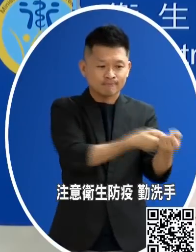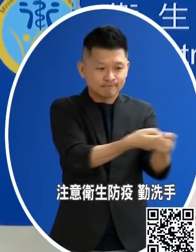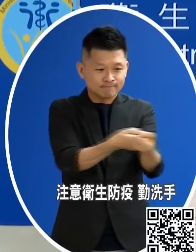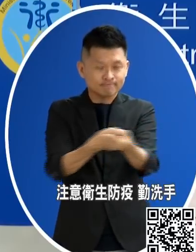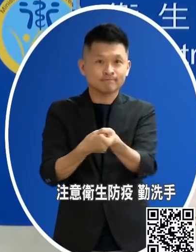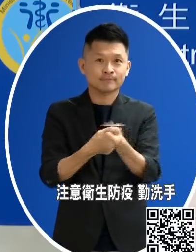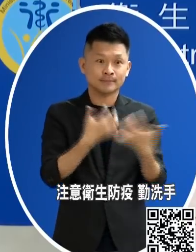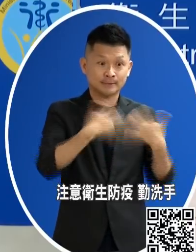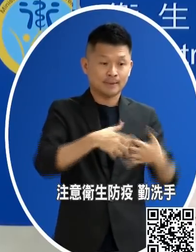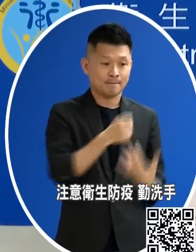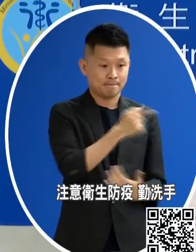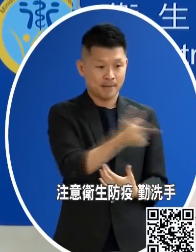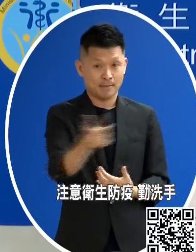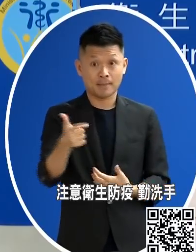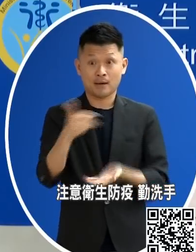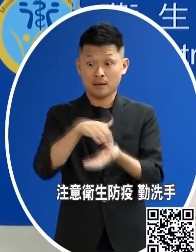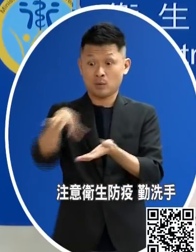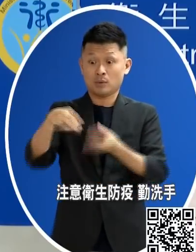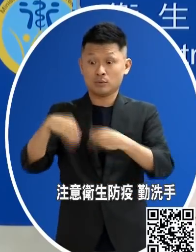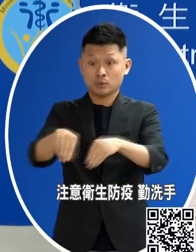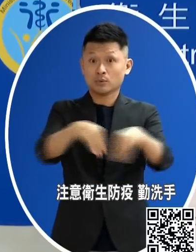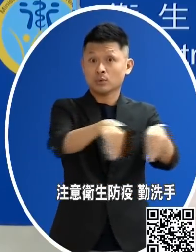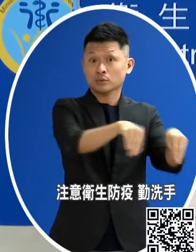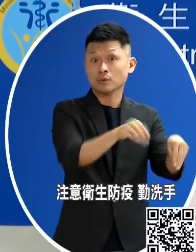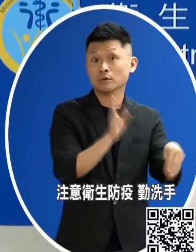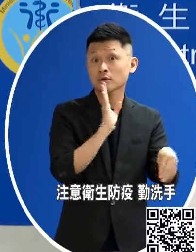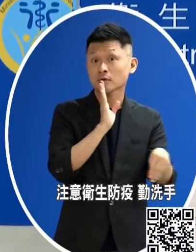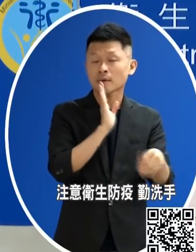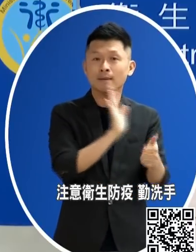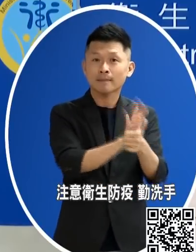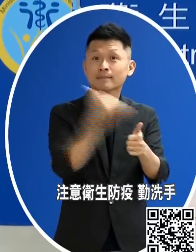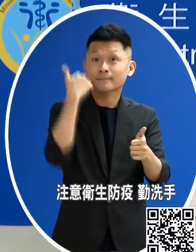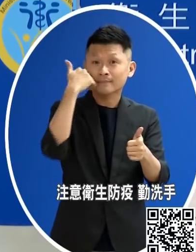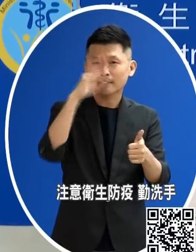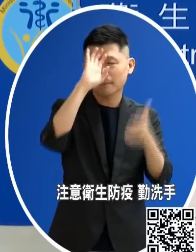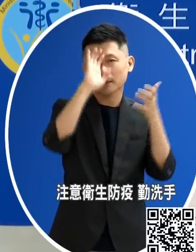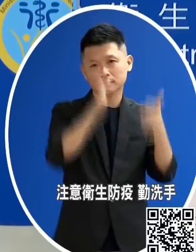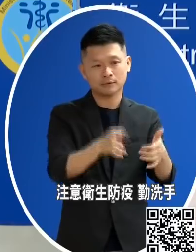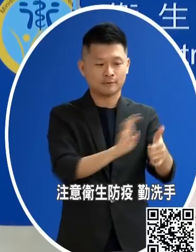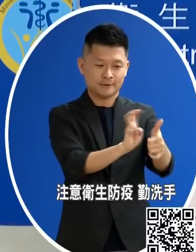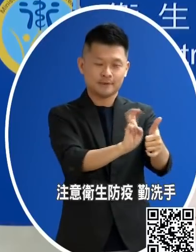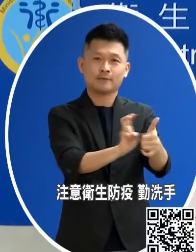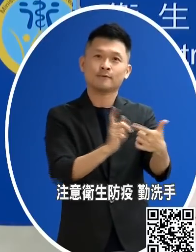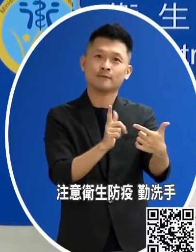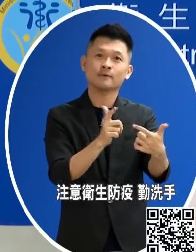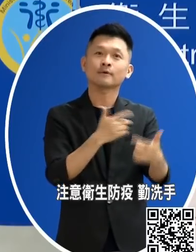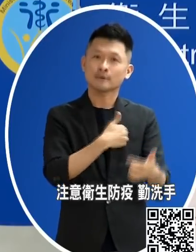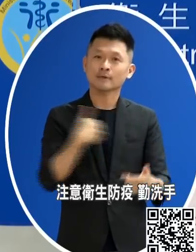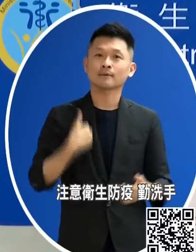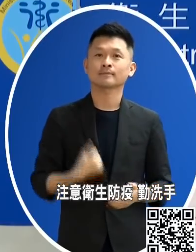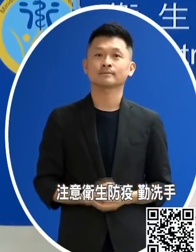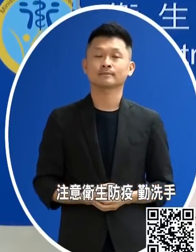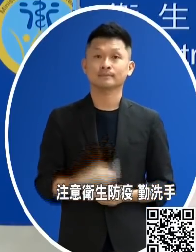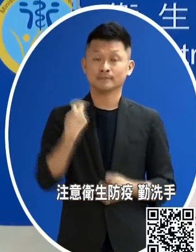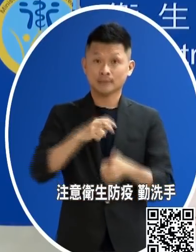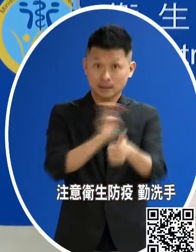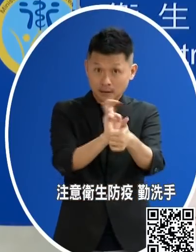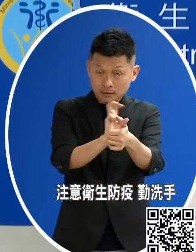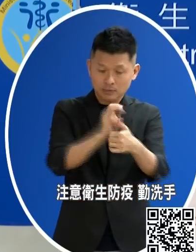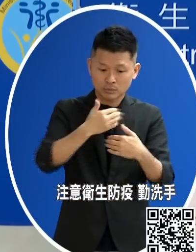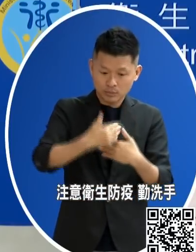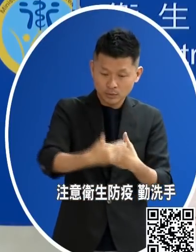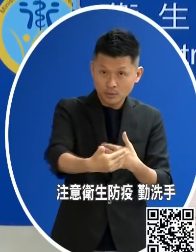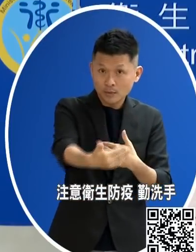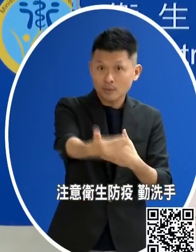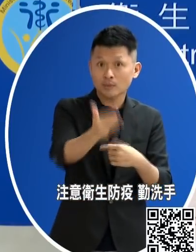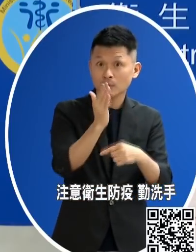备，那捐给很多的医院，那这都是要帮忙我们这些重症病人的照护的。此外在照护过程当中